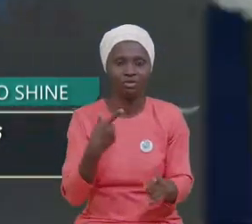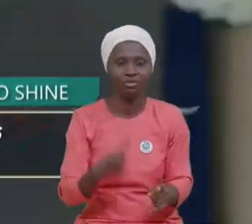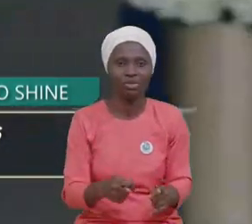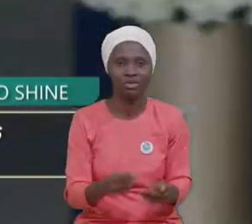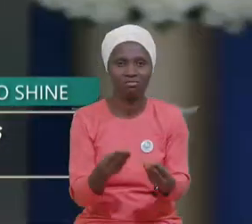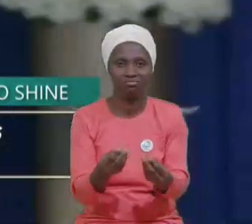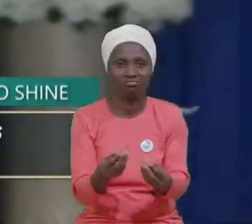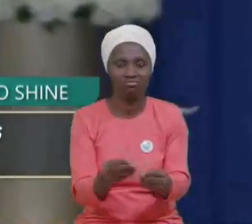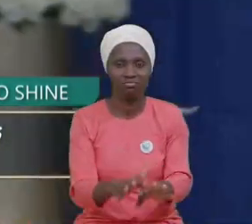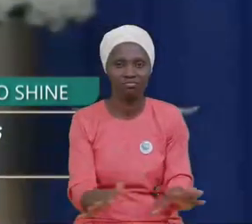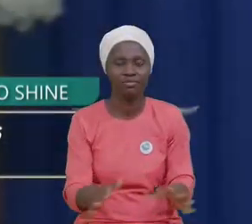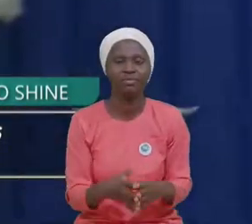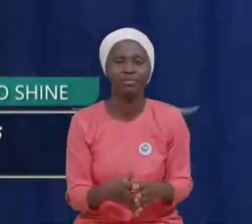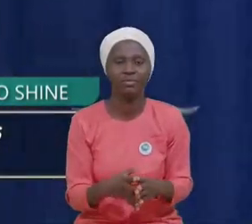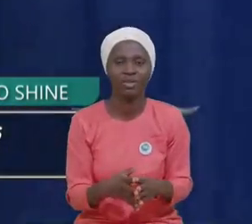Il y a des gens